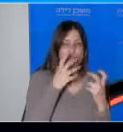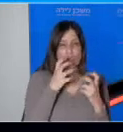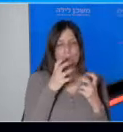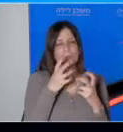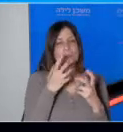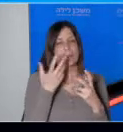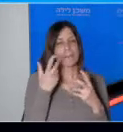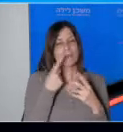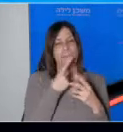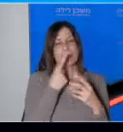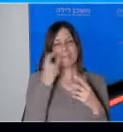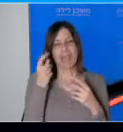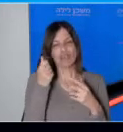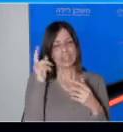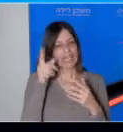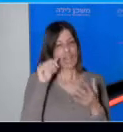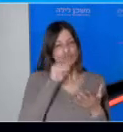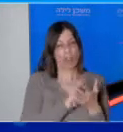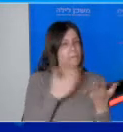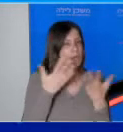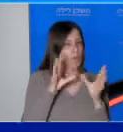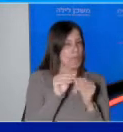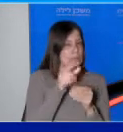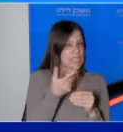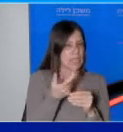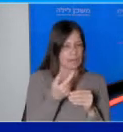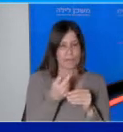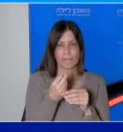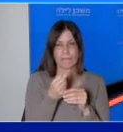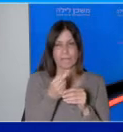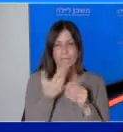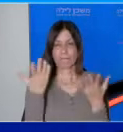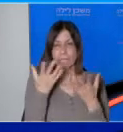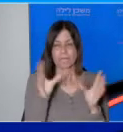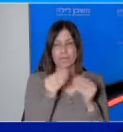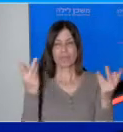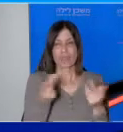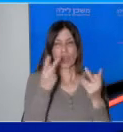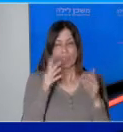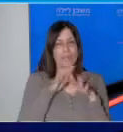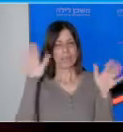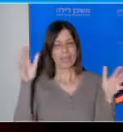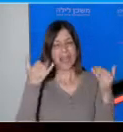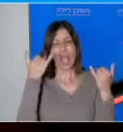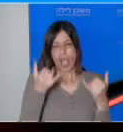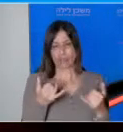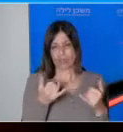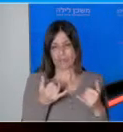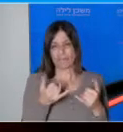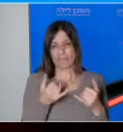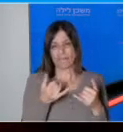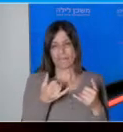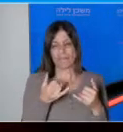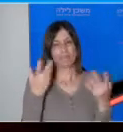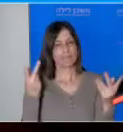שקל שאנו צריכים לשלם. מה קורה עם זה? מה קורה עם הקלות בנתב"ג? אז טוב, כרגע מבחינת